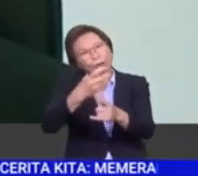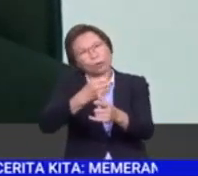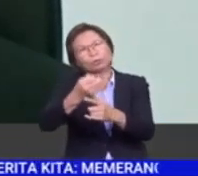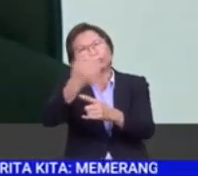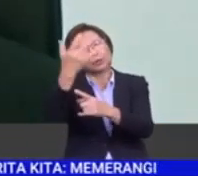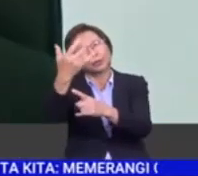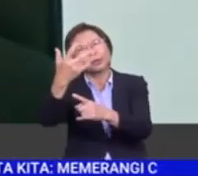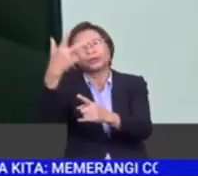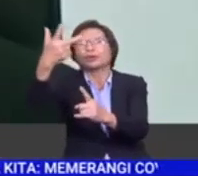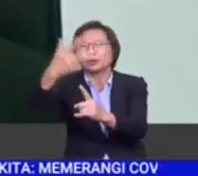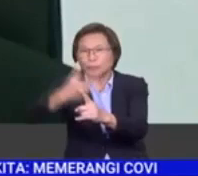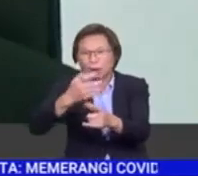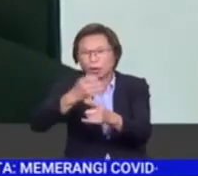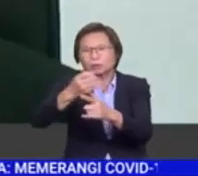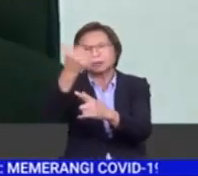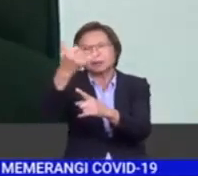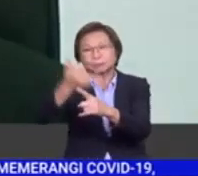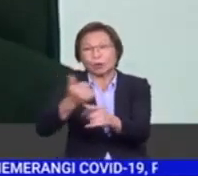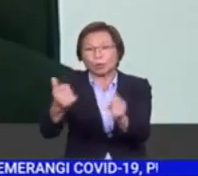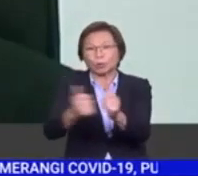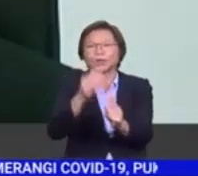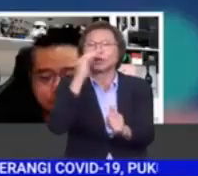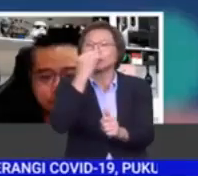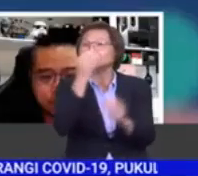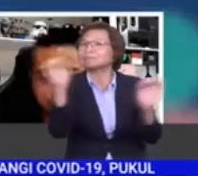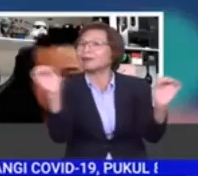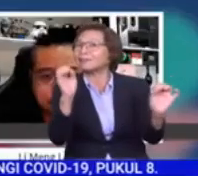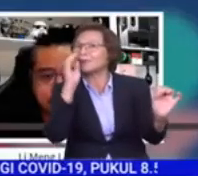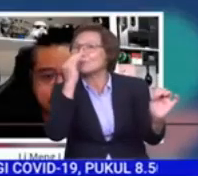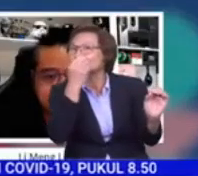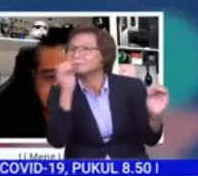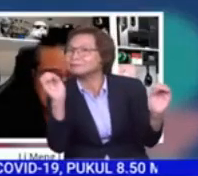6 months upon checkout with interest-free.